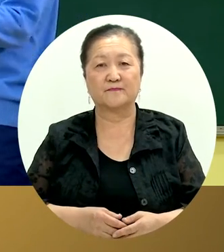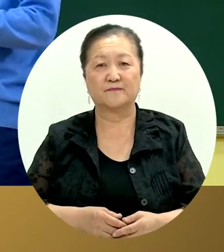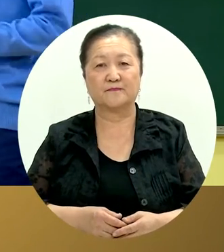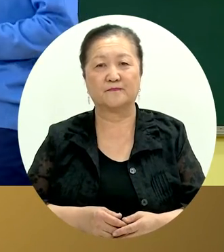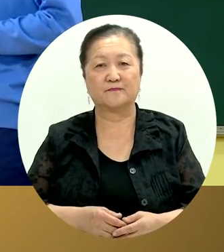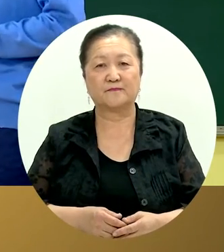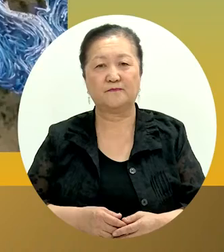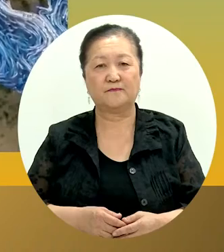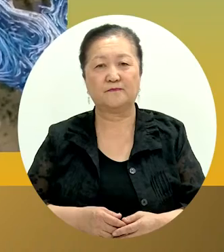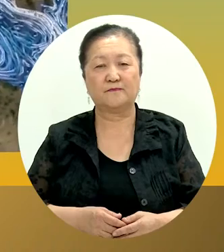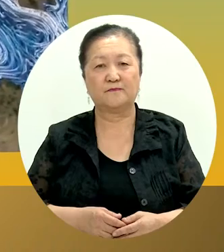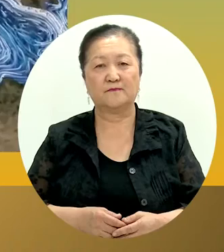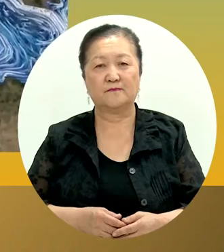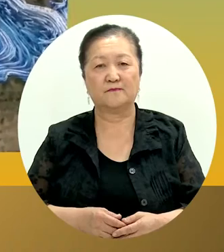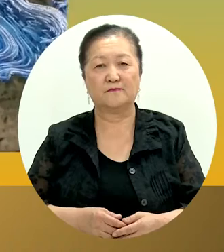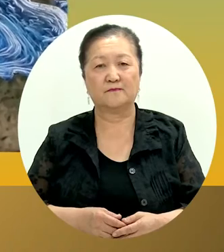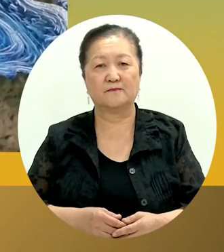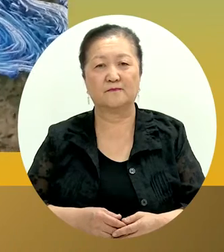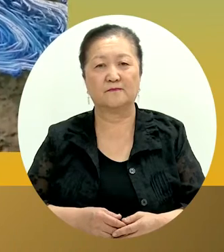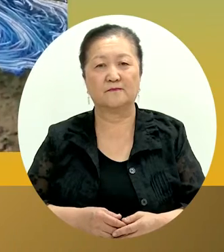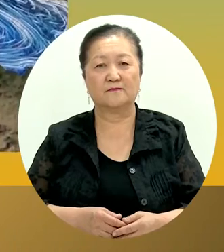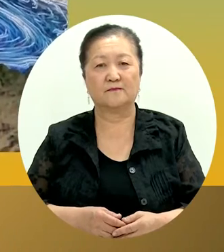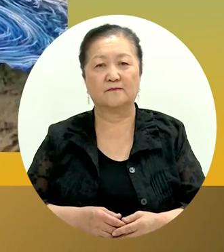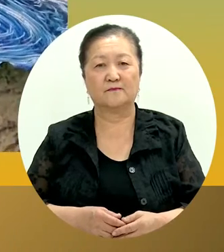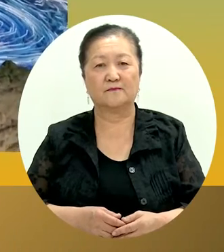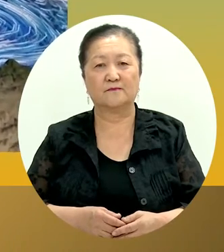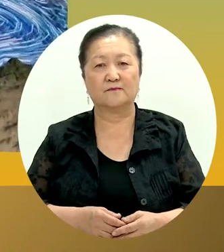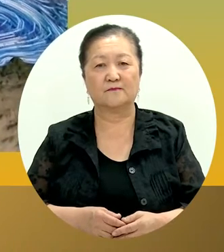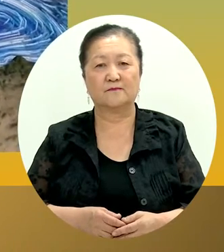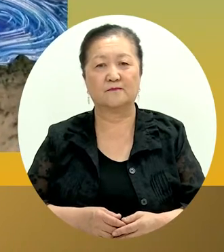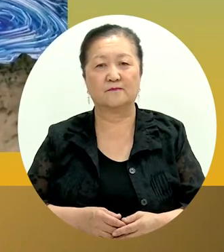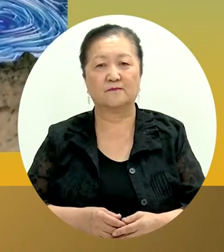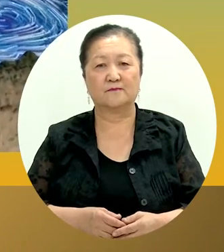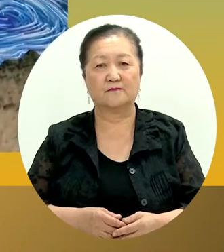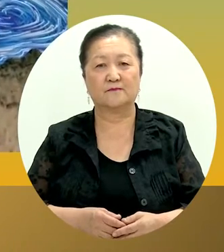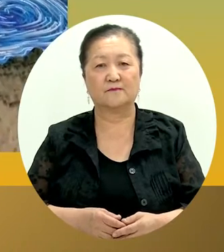яах вэ? За энэ бичлэгийг арай.